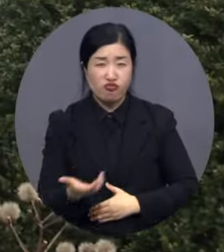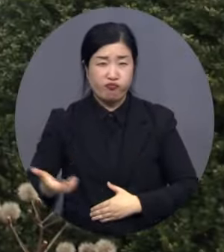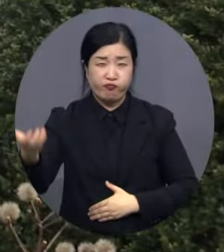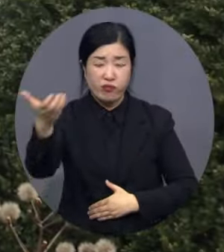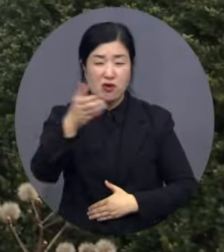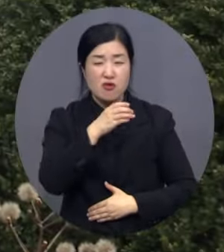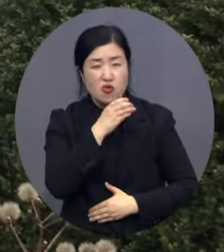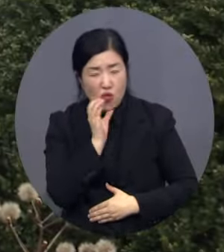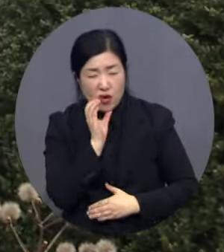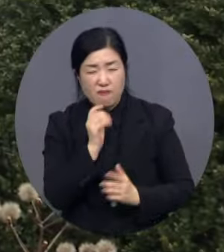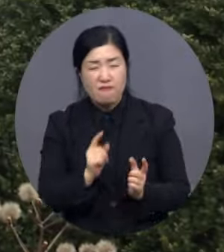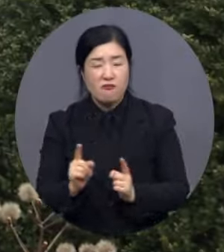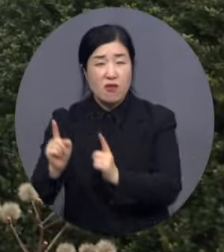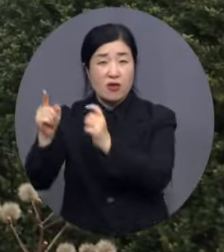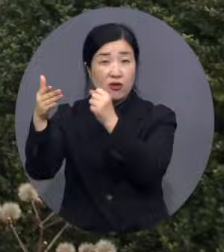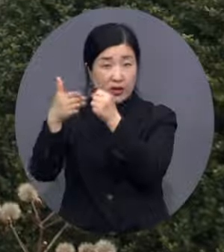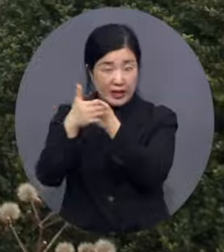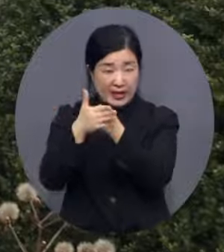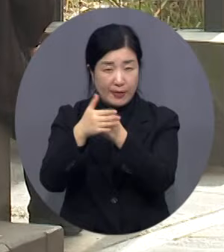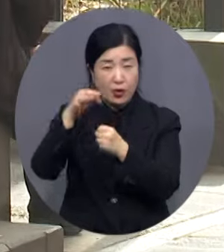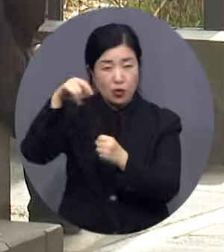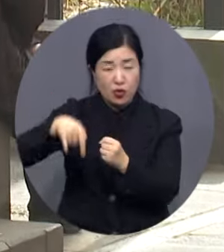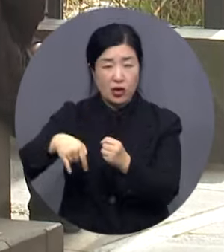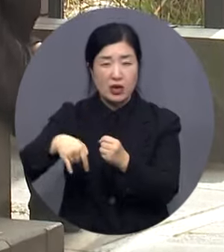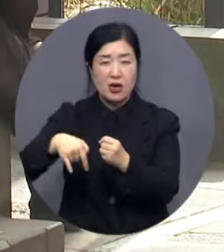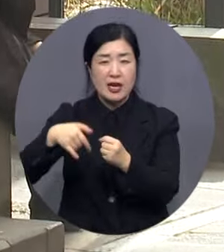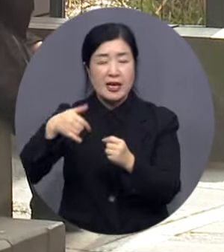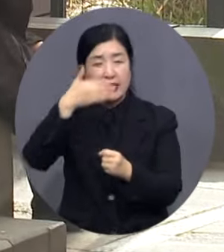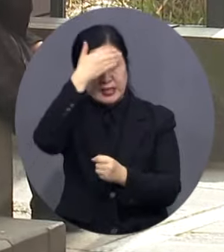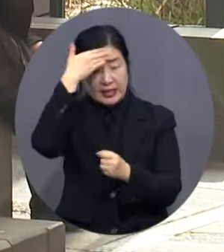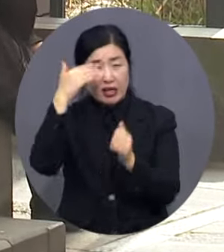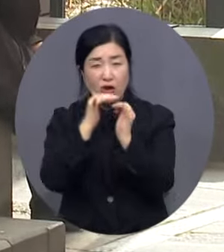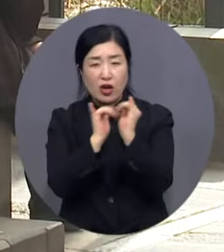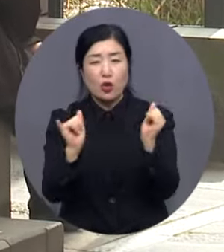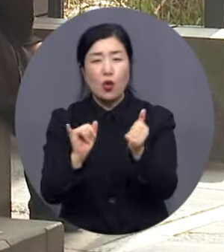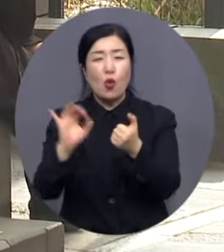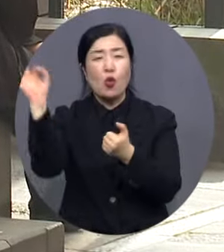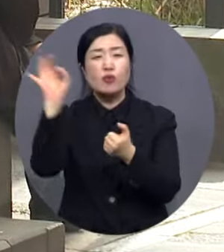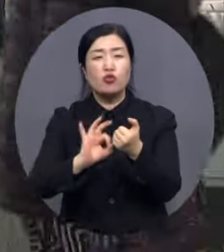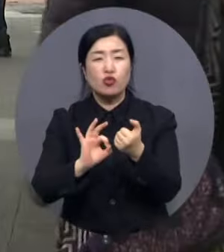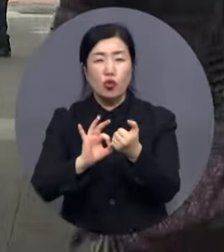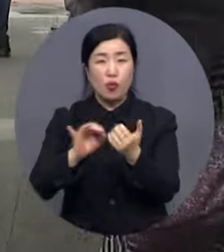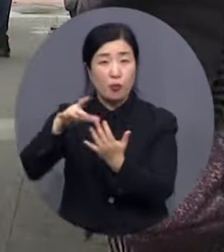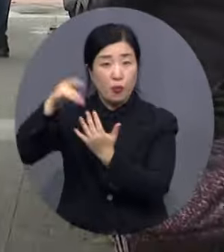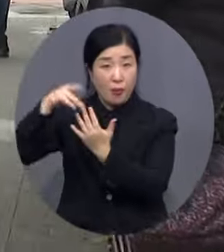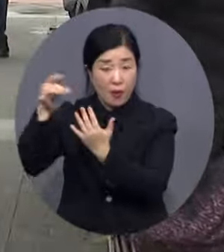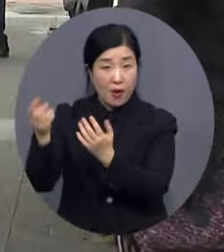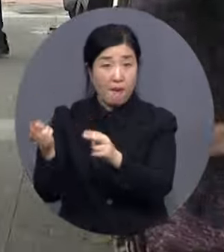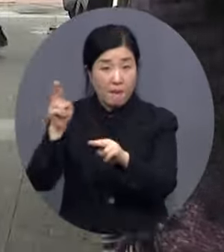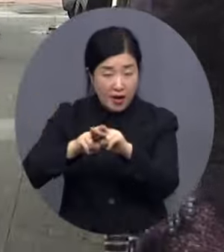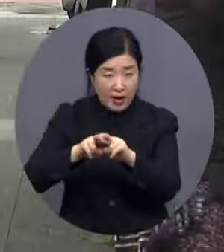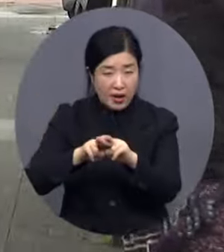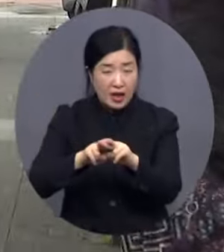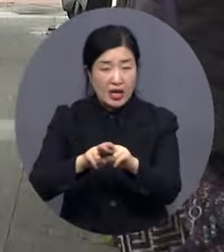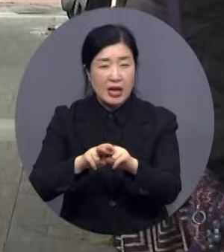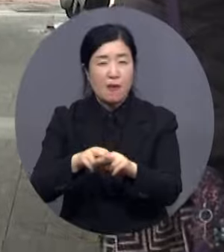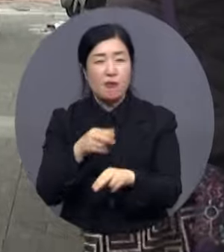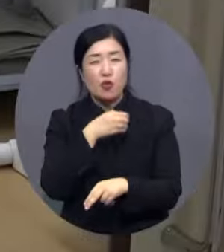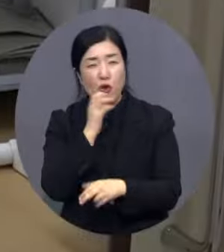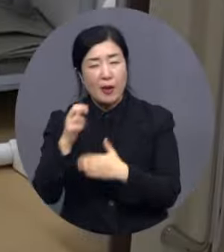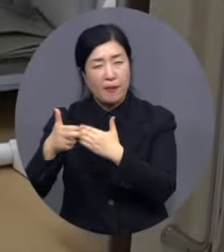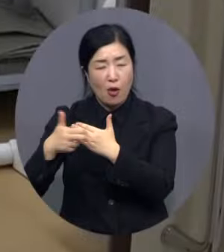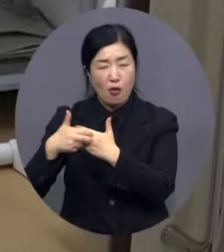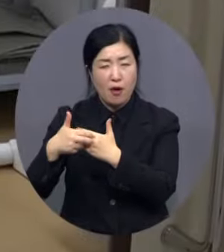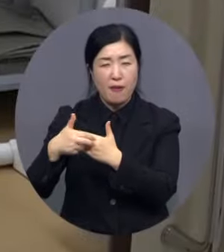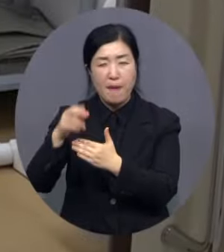해법으로 더불어민주당 위성곤 후보는 청년 50% 우선 채용 제도 도입과 기초 연금 확대 요양병원